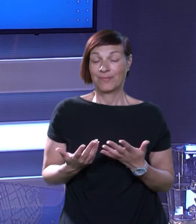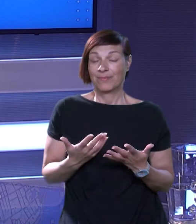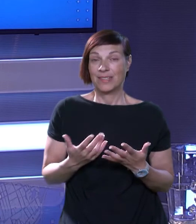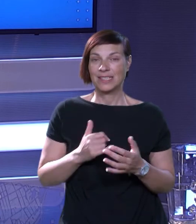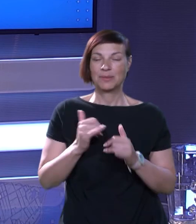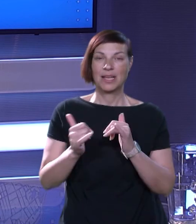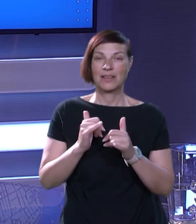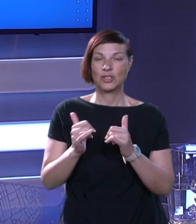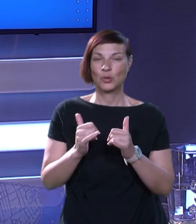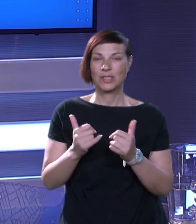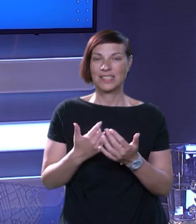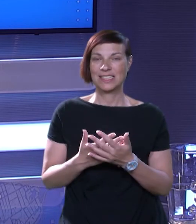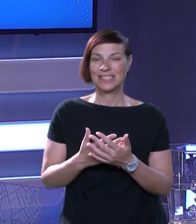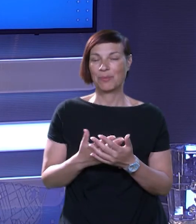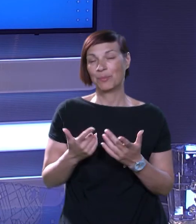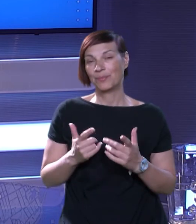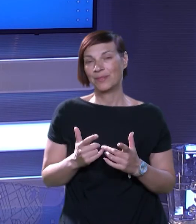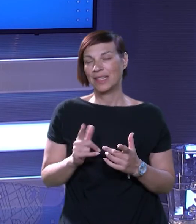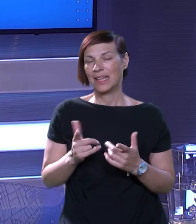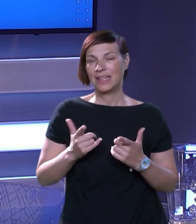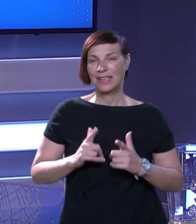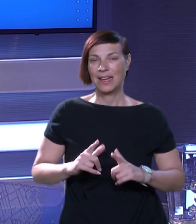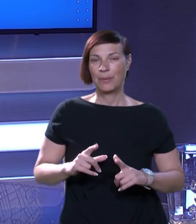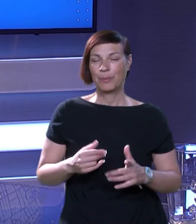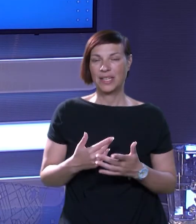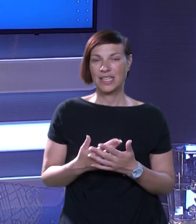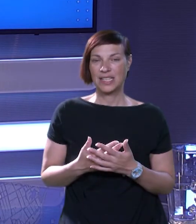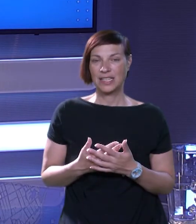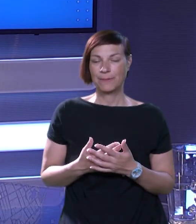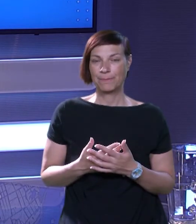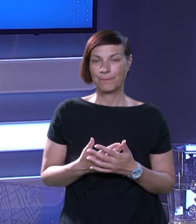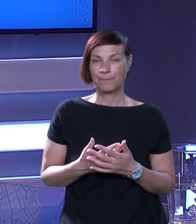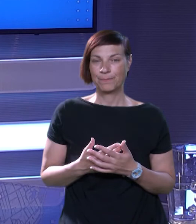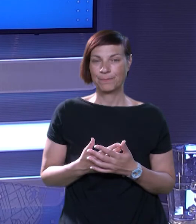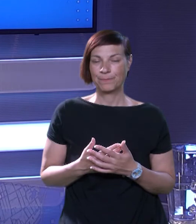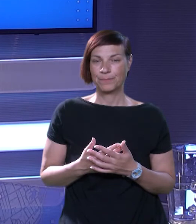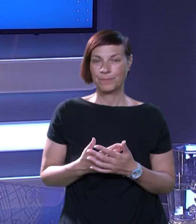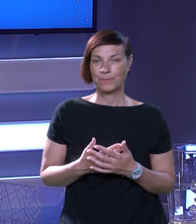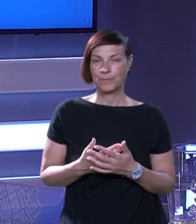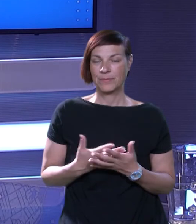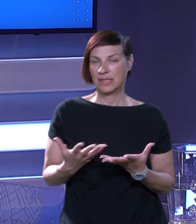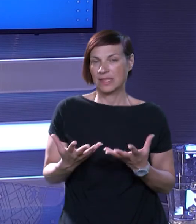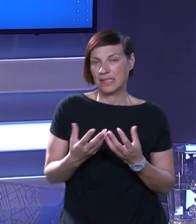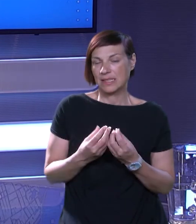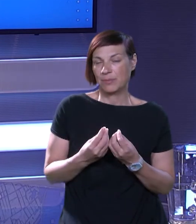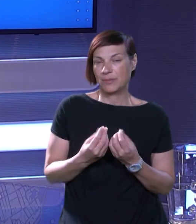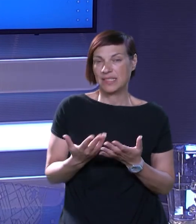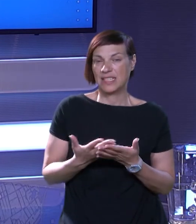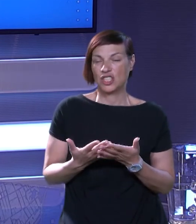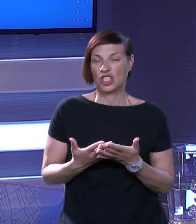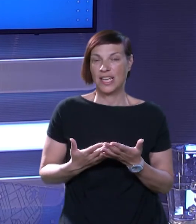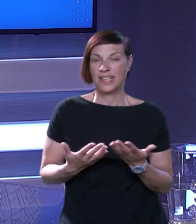ne znam kakav turizam. Mirni. Ma ne mirni, ne mislim mirni, nego nekako sadržajniji.